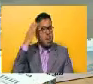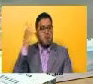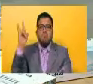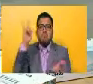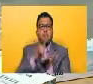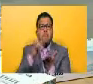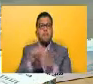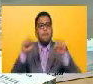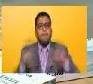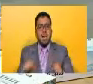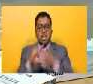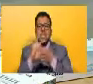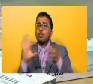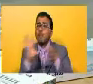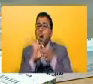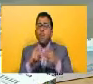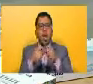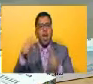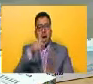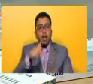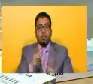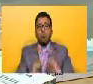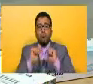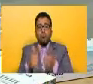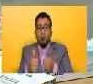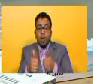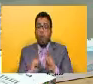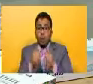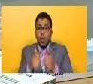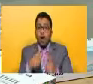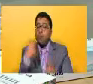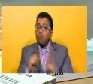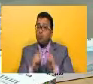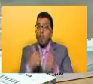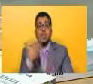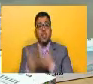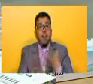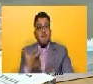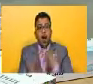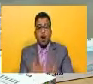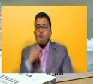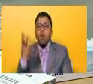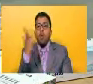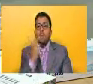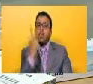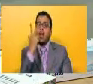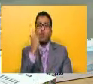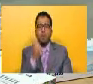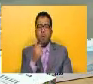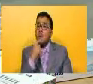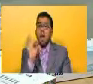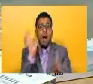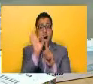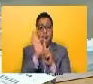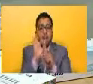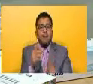مجلس التعاون الخليجي والدول العربية يشاركون في هذه الورشة التفاعلية على مدى 3 أيام بهدف حفظ